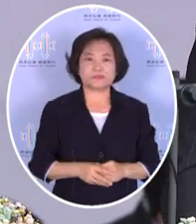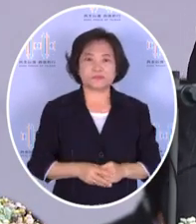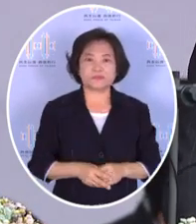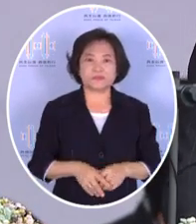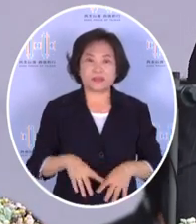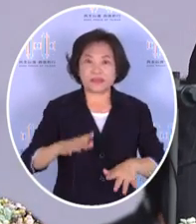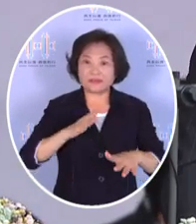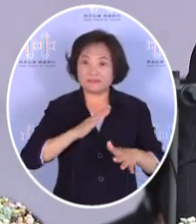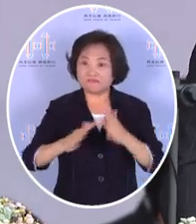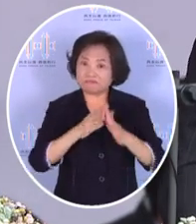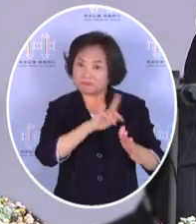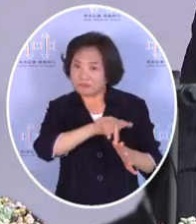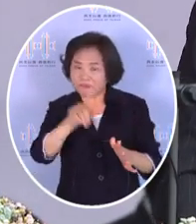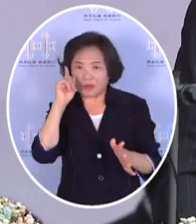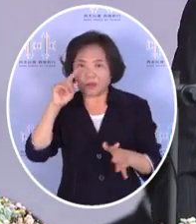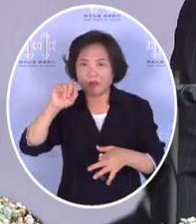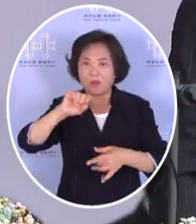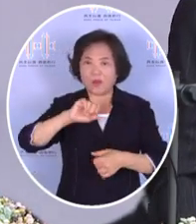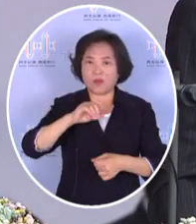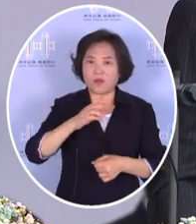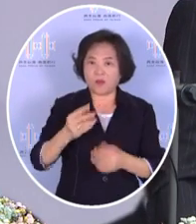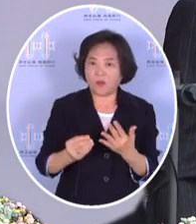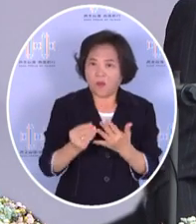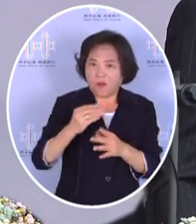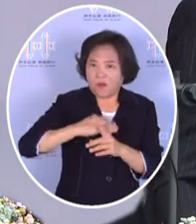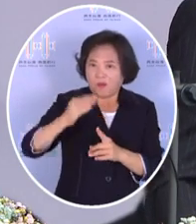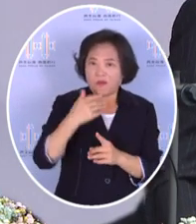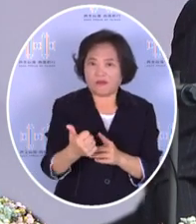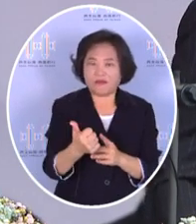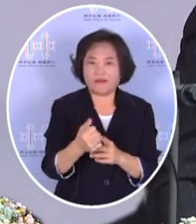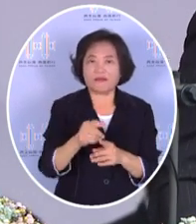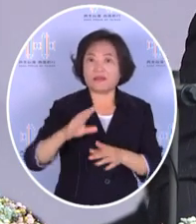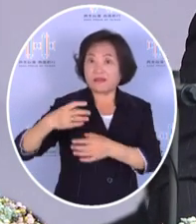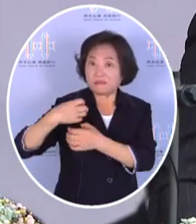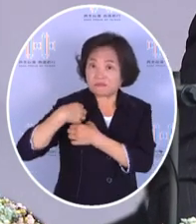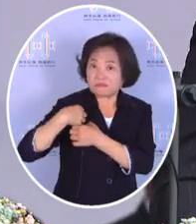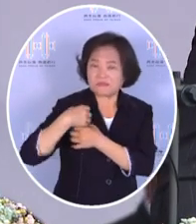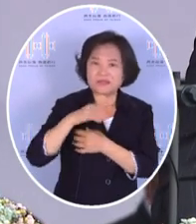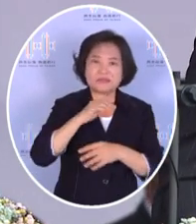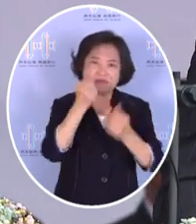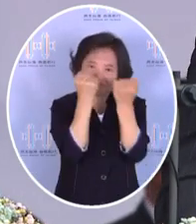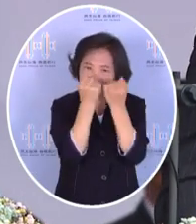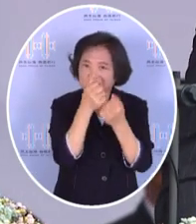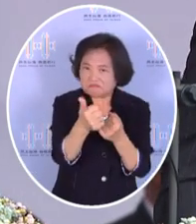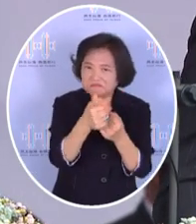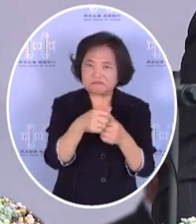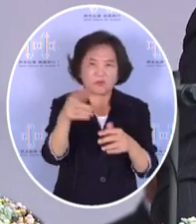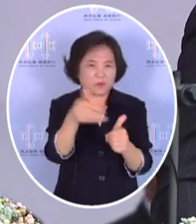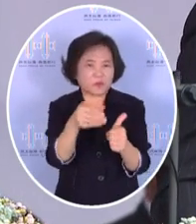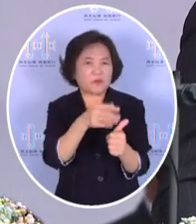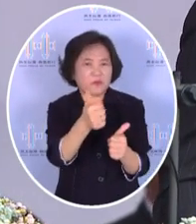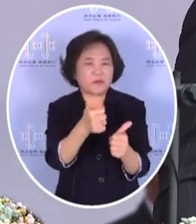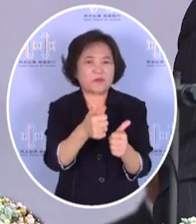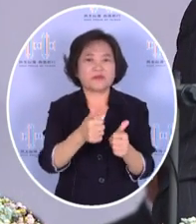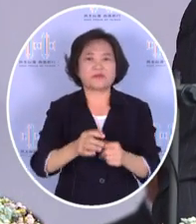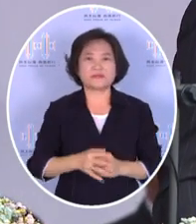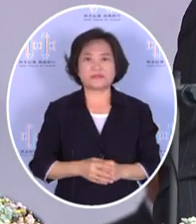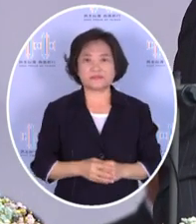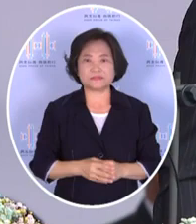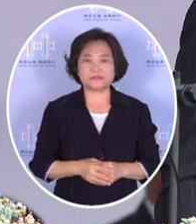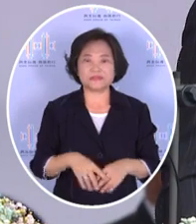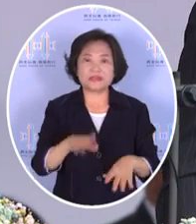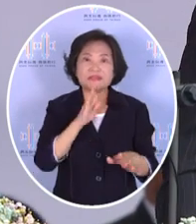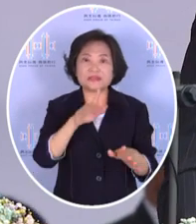器装备性能正在提升，国军更需要有素质优秀的战士。除了提升志